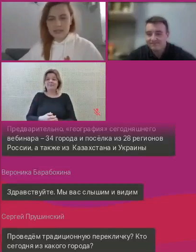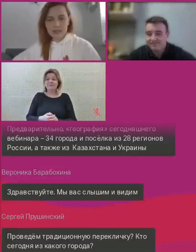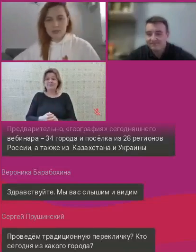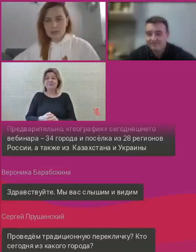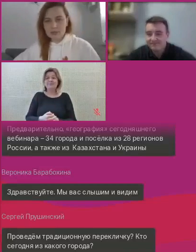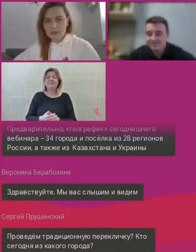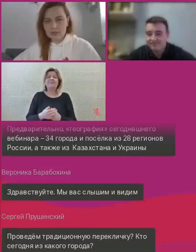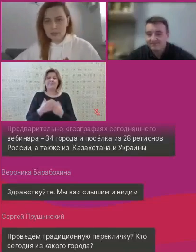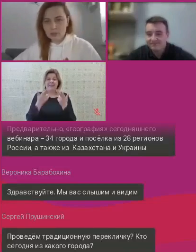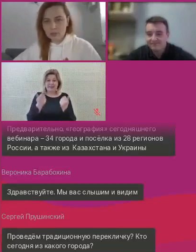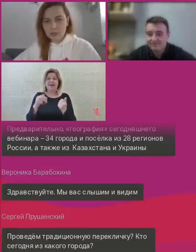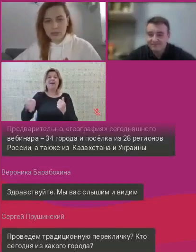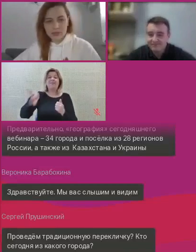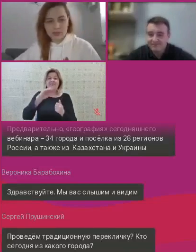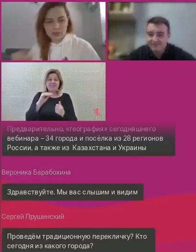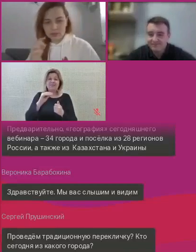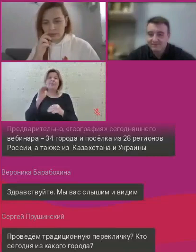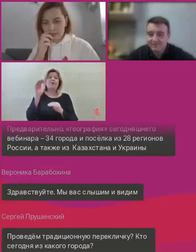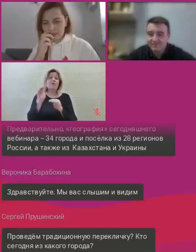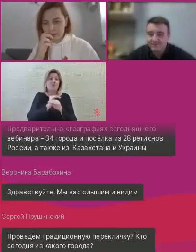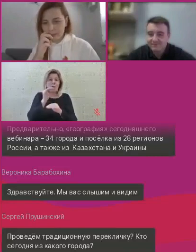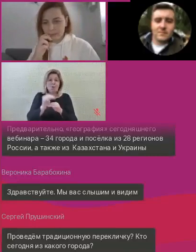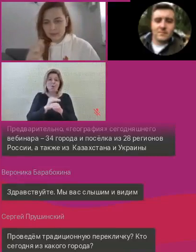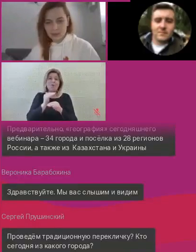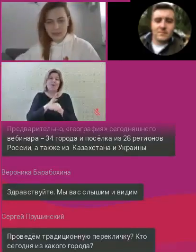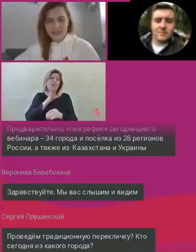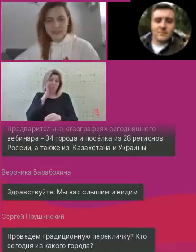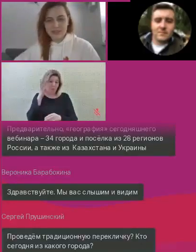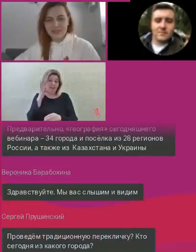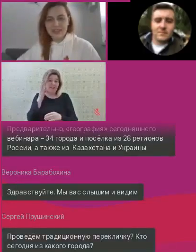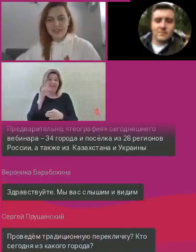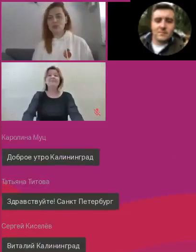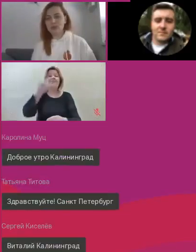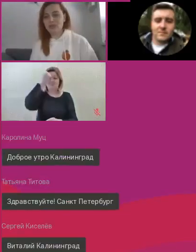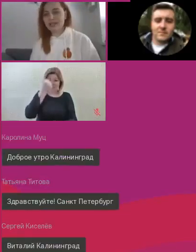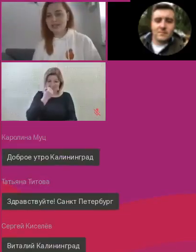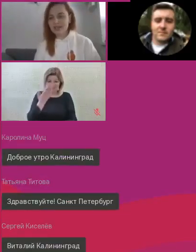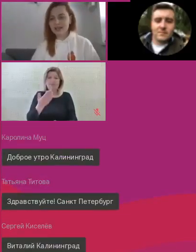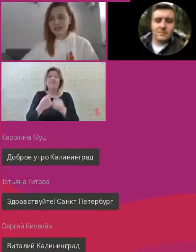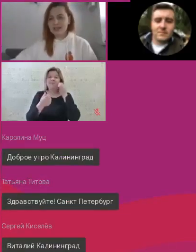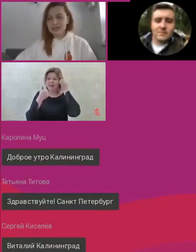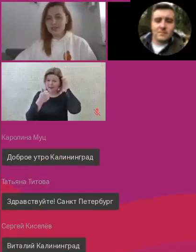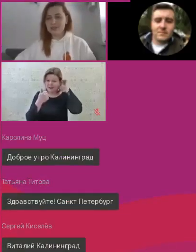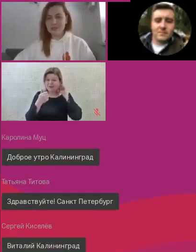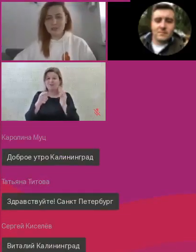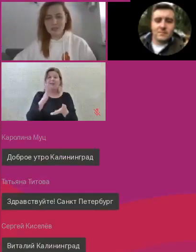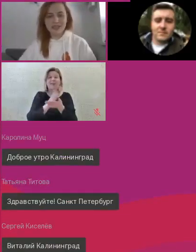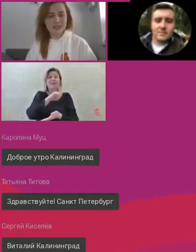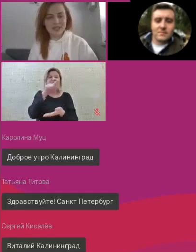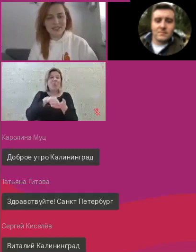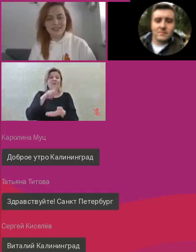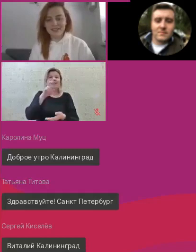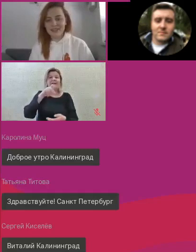Да, всем доброе утро, видимо, добрый день. Что тут Калининград,